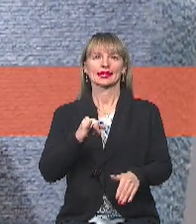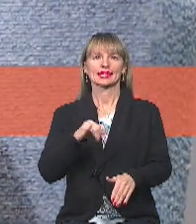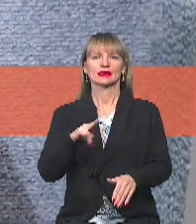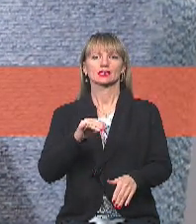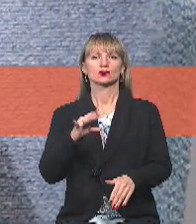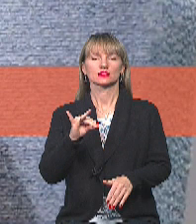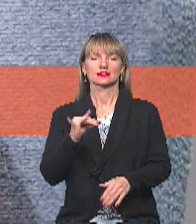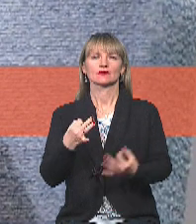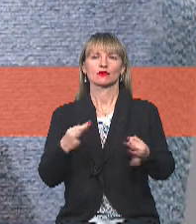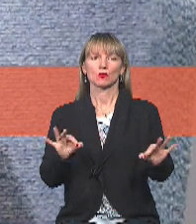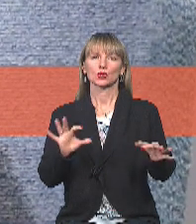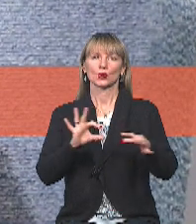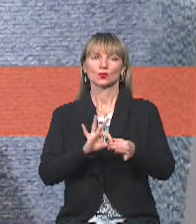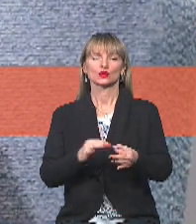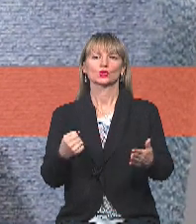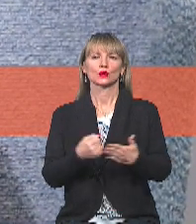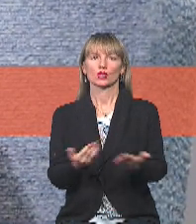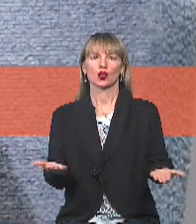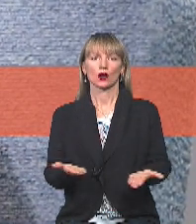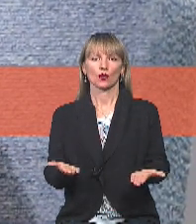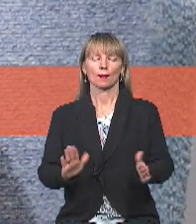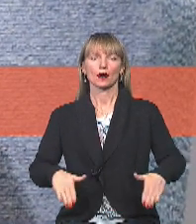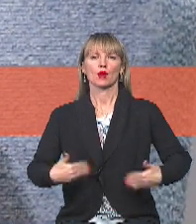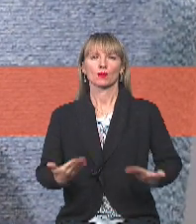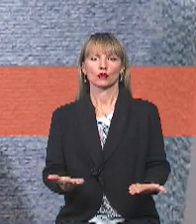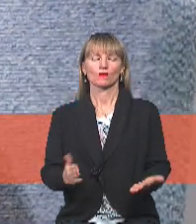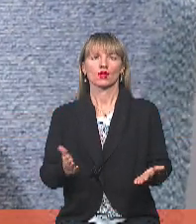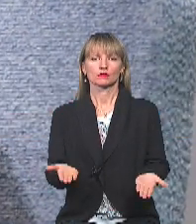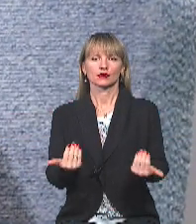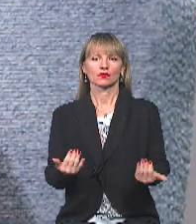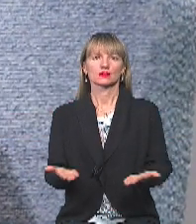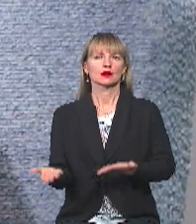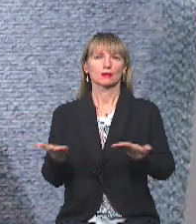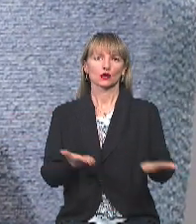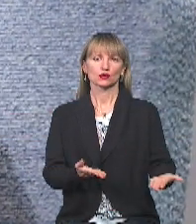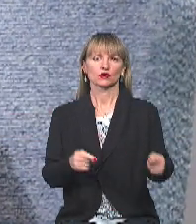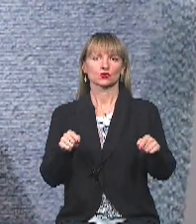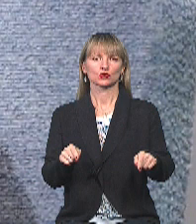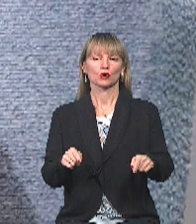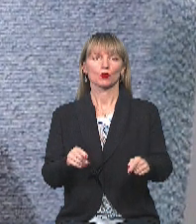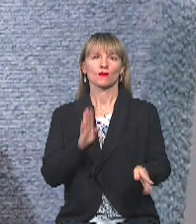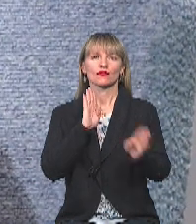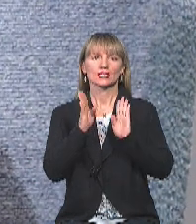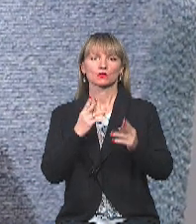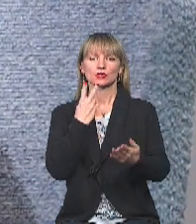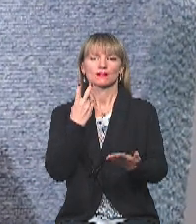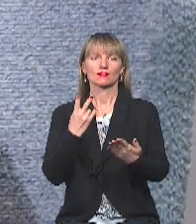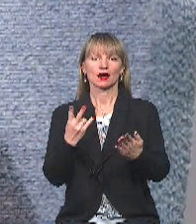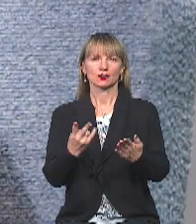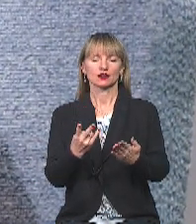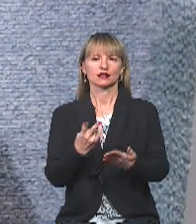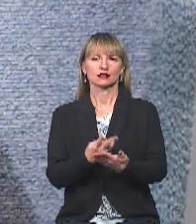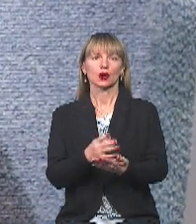і свободи, долучитися до якого пропонували, закликали, запрошували у цьому Facebook-зверненні.